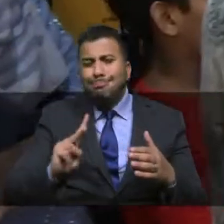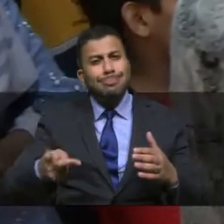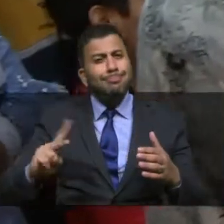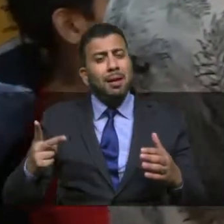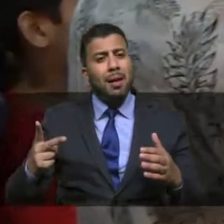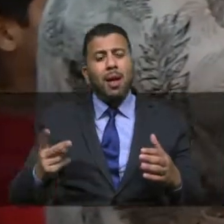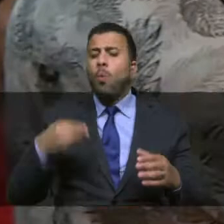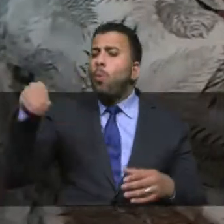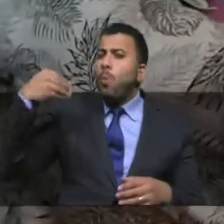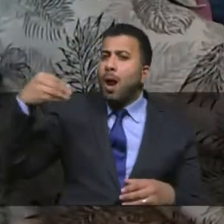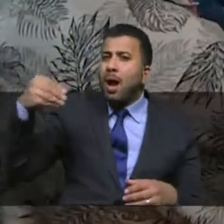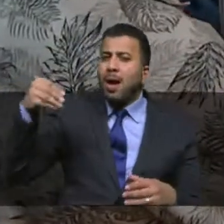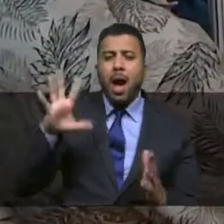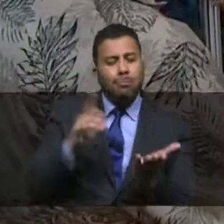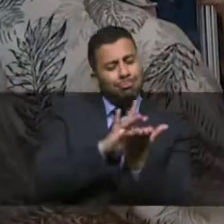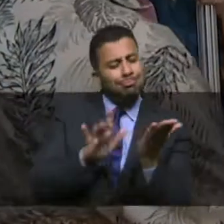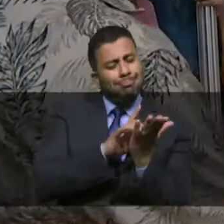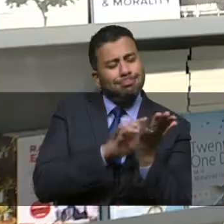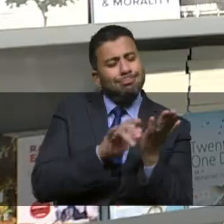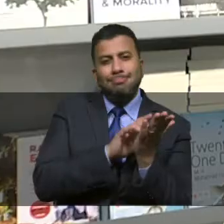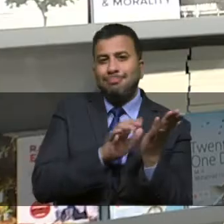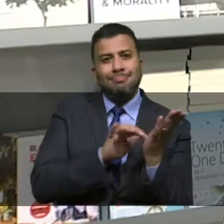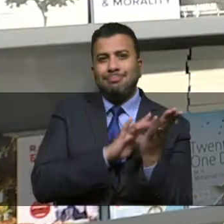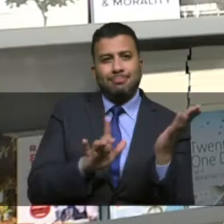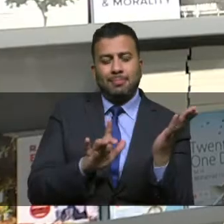سواء الورقية أو الإلكترونية.